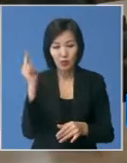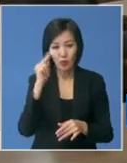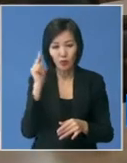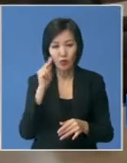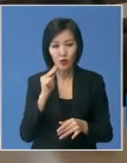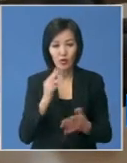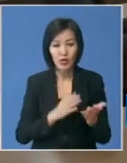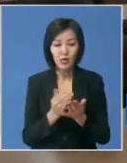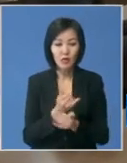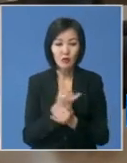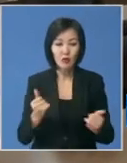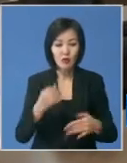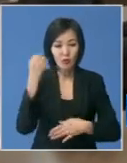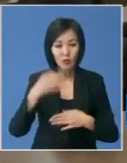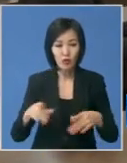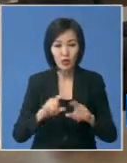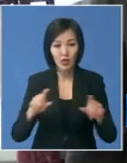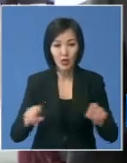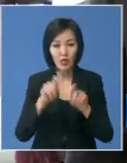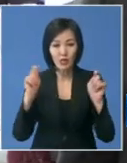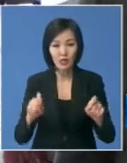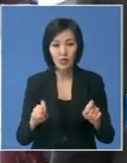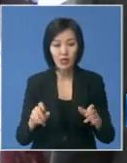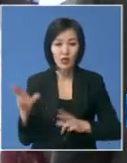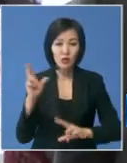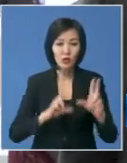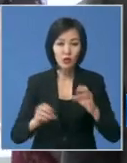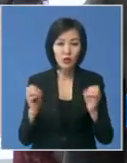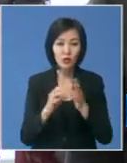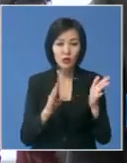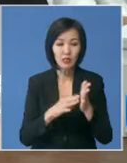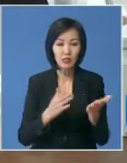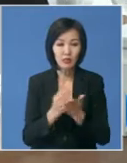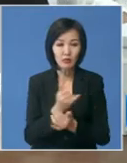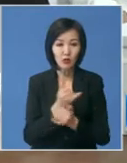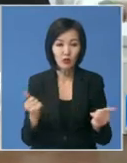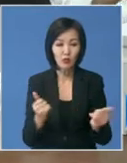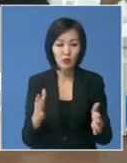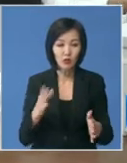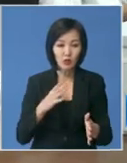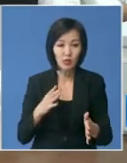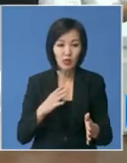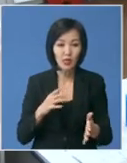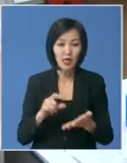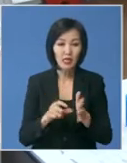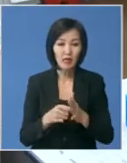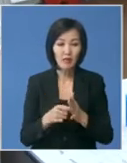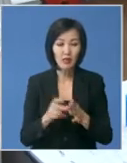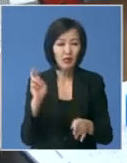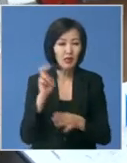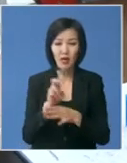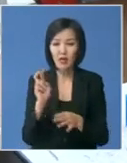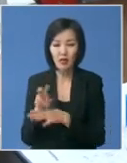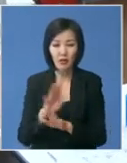білімгерлерге қызмет көрсету орталығы ашылды. Мұнда студенттерге 18 қызмет түрі ұсынылған. Яғни бұрынғыдай кабинет аралап сабылмайды,